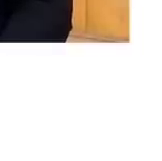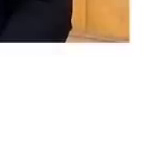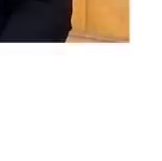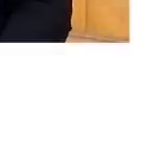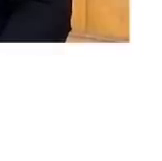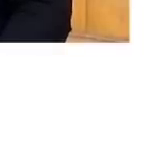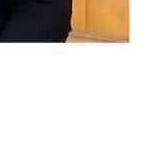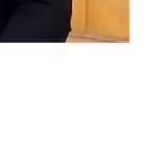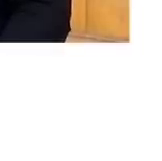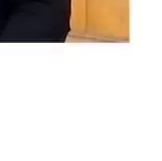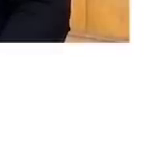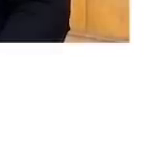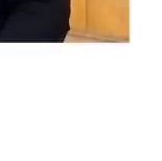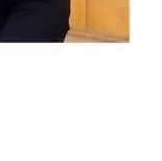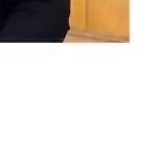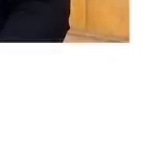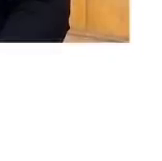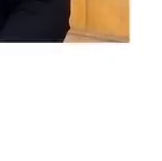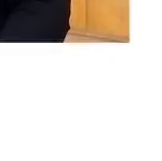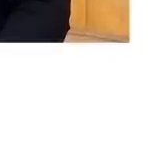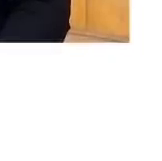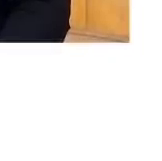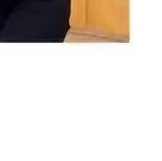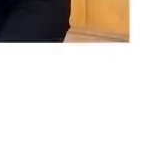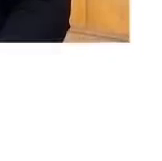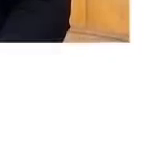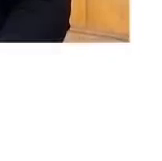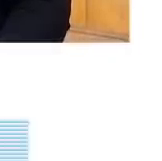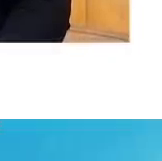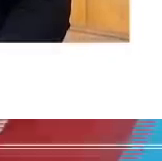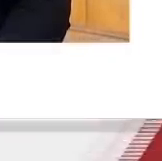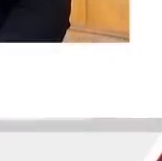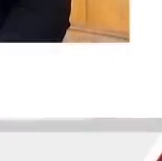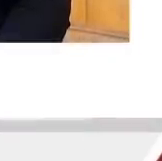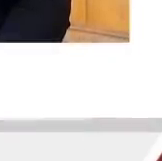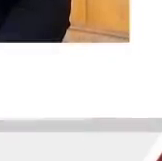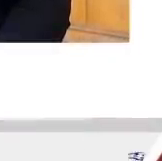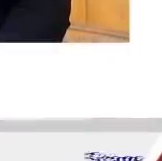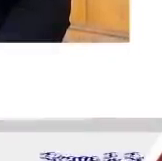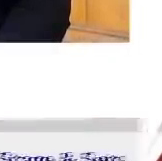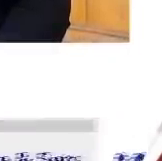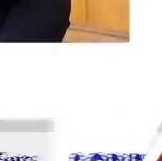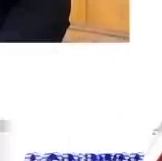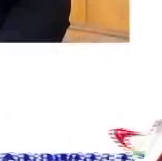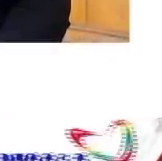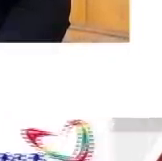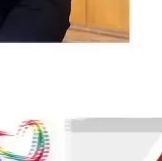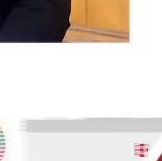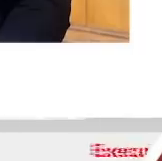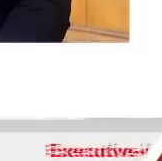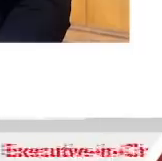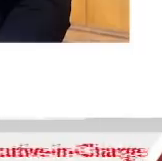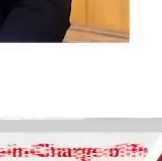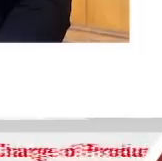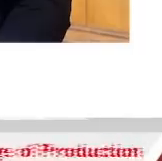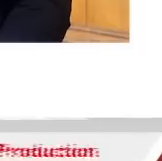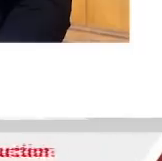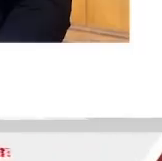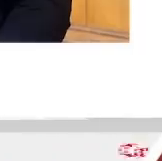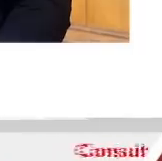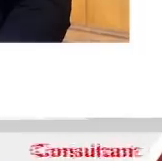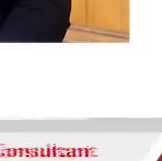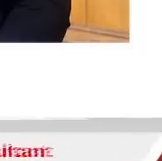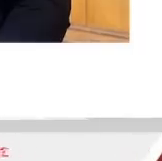Ang sarap! Happy weekend po sa ating lahat at naway nabusog po kayo sa may init na balita sa oras na ito. Mula po sa Tahanan ng